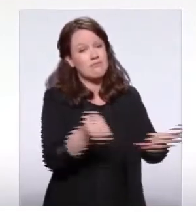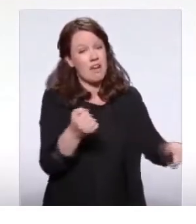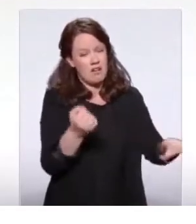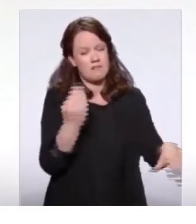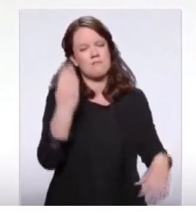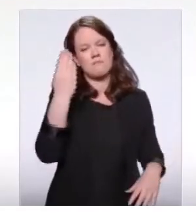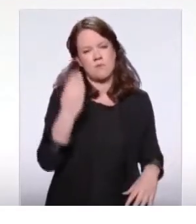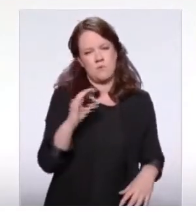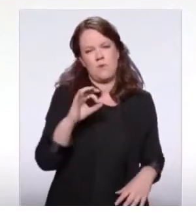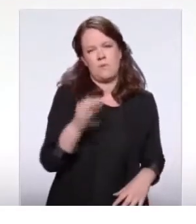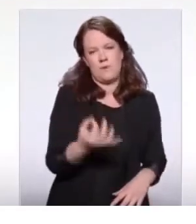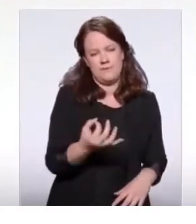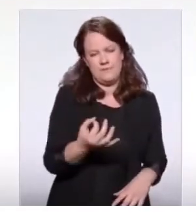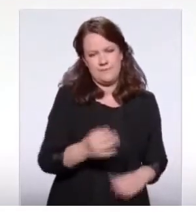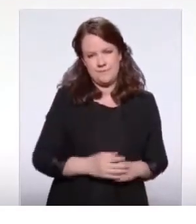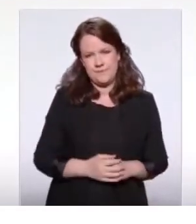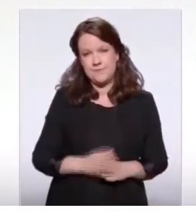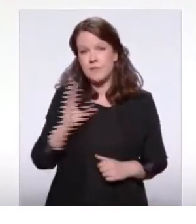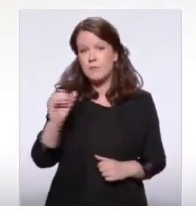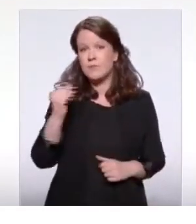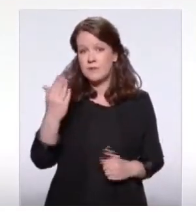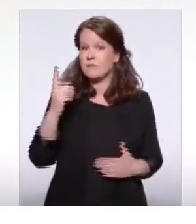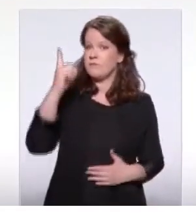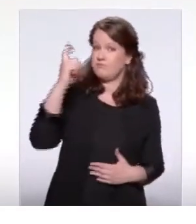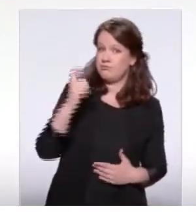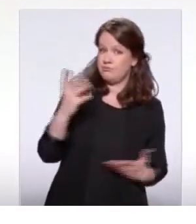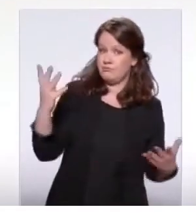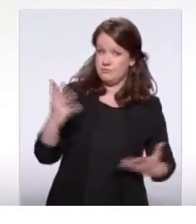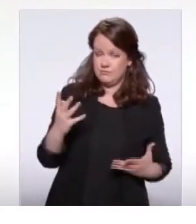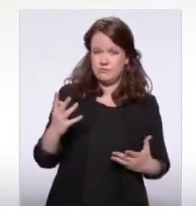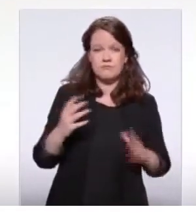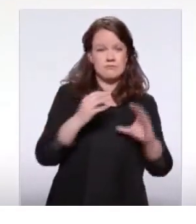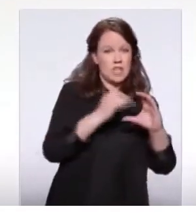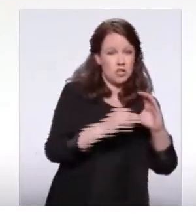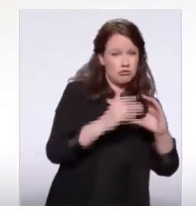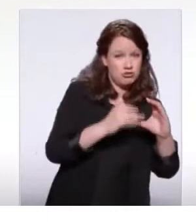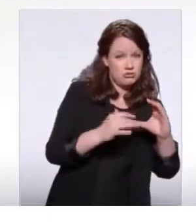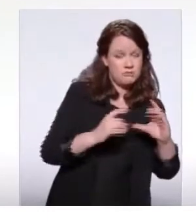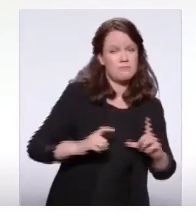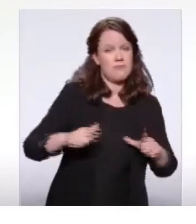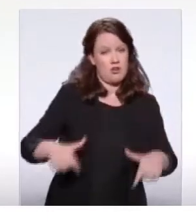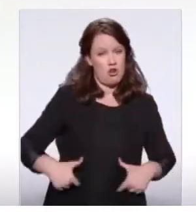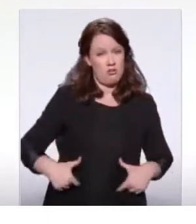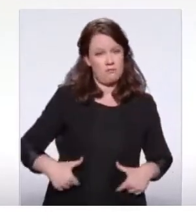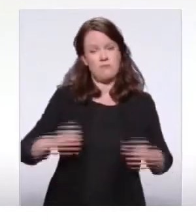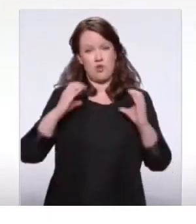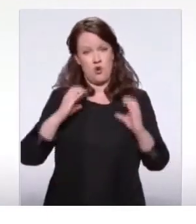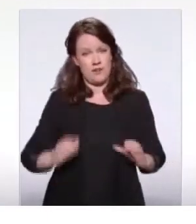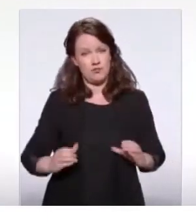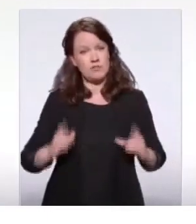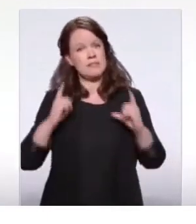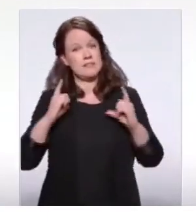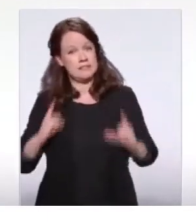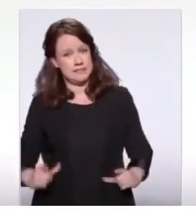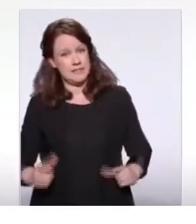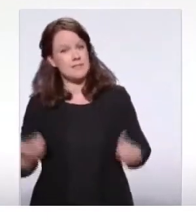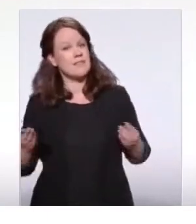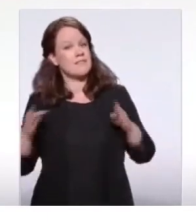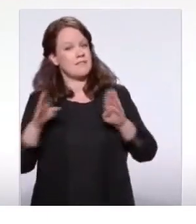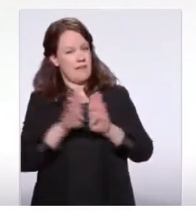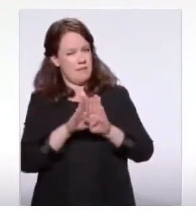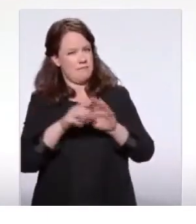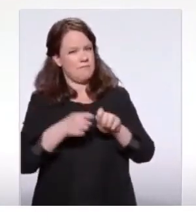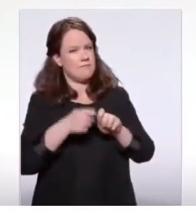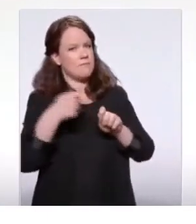Aussi, nous allons fermer durant 3 semaines les crèches, les écoles, les collèges et les lycées. Mais